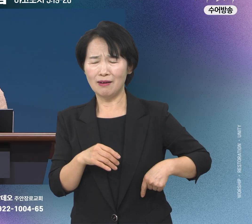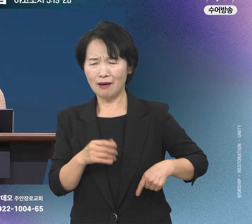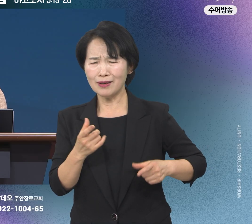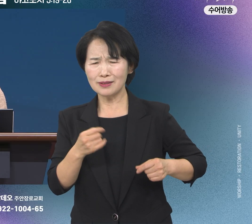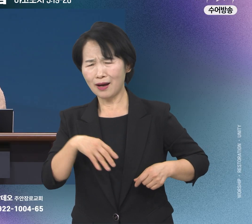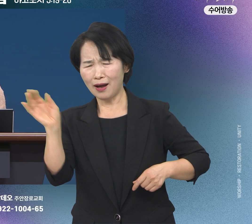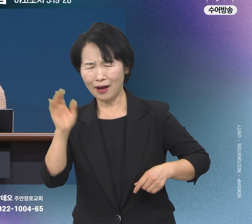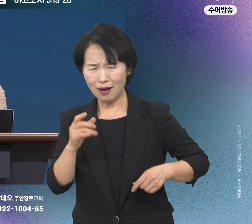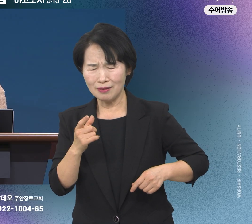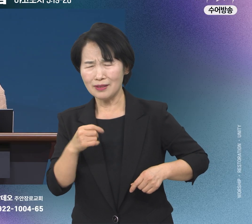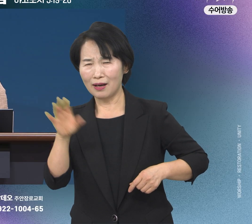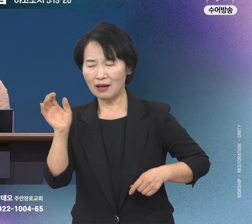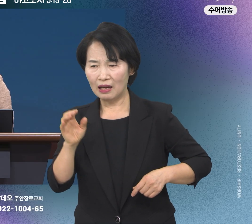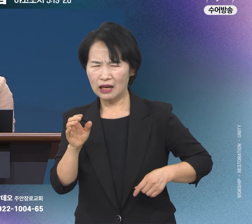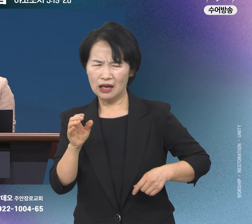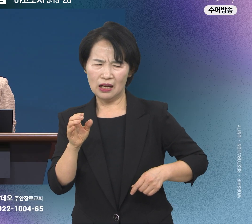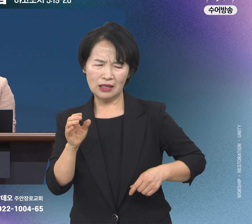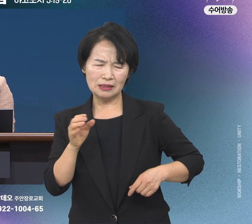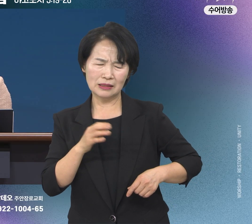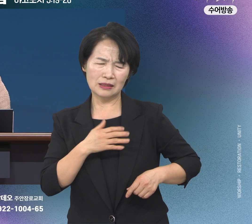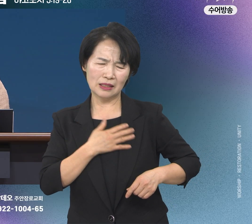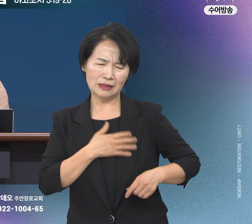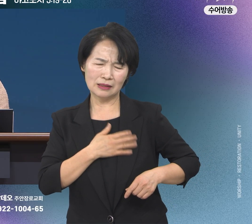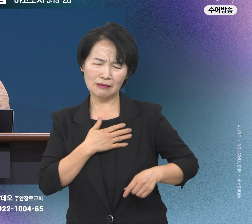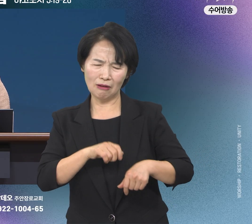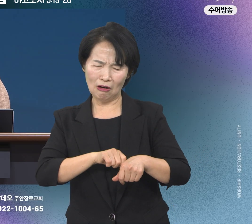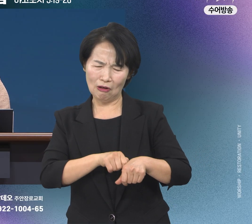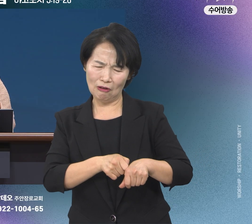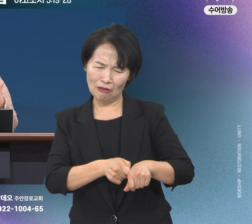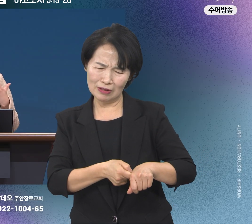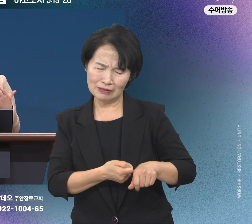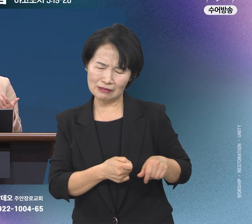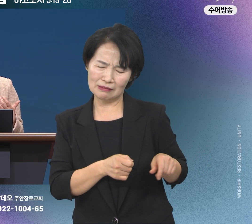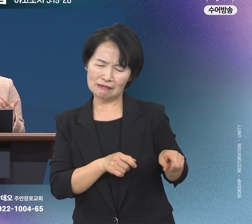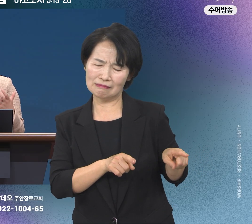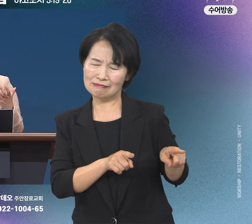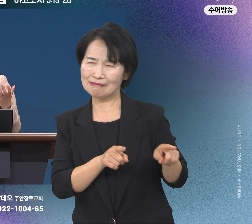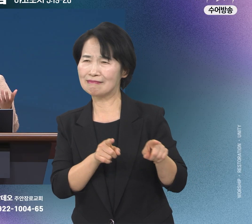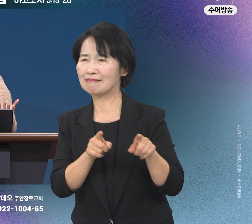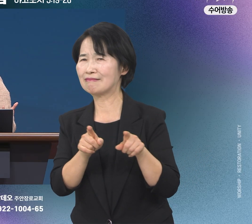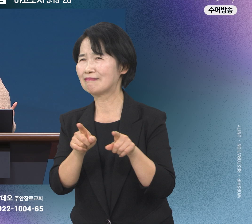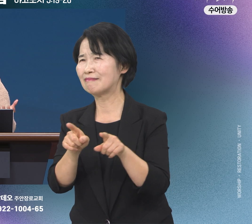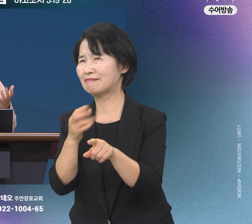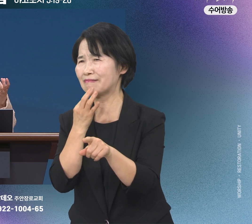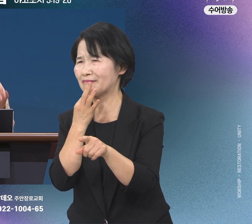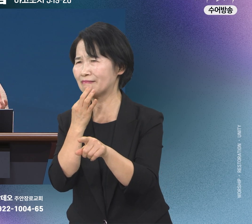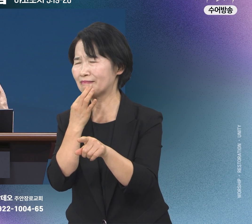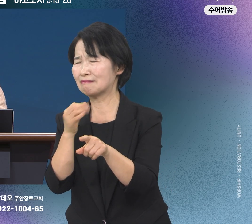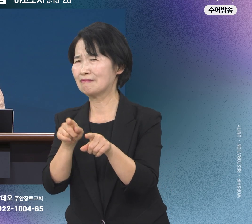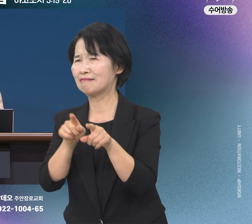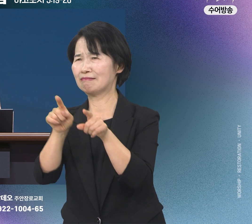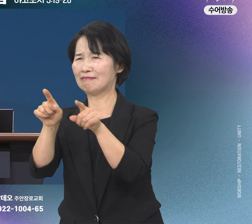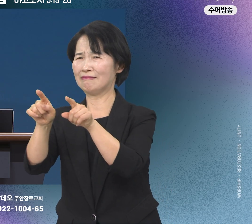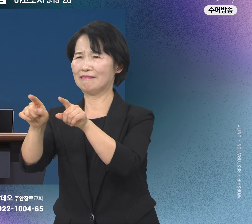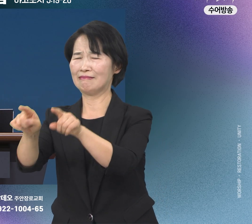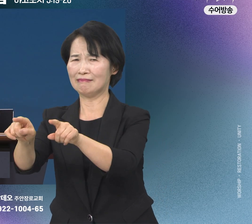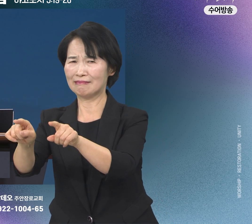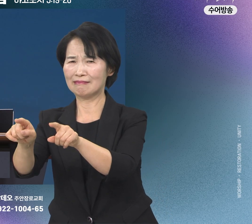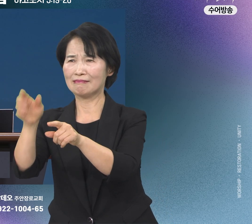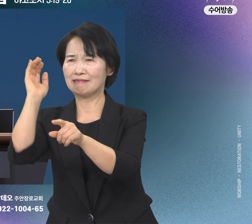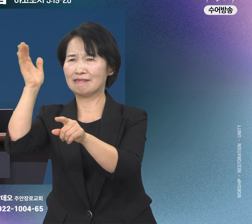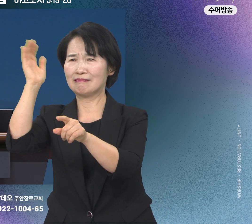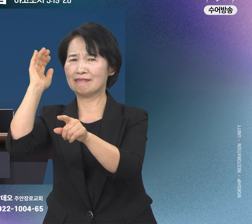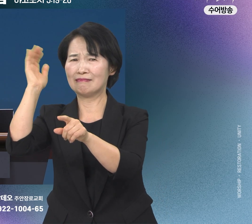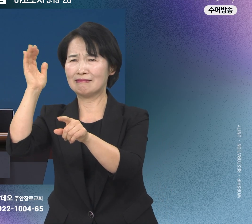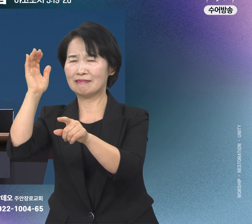같이 가자. 그래? 같이 갈까? 하면서 이제 인문학 강의를 듣고 그 사람은 인문학 강의를 넘어서